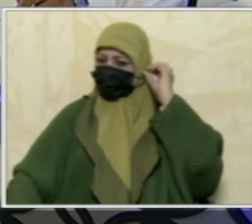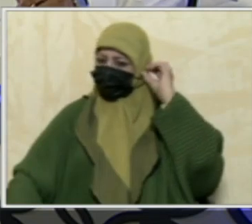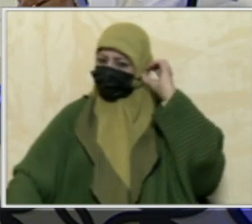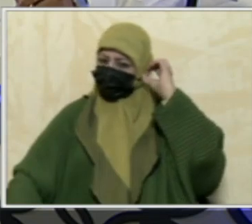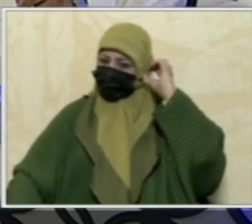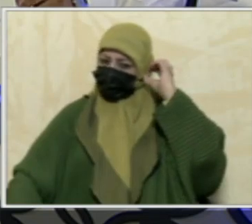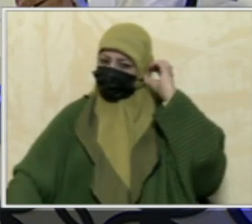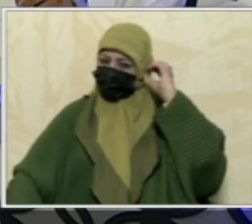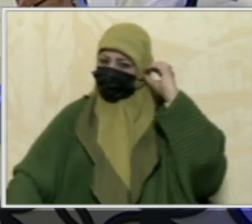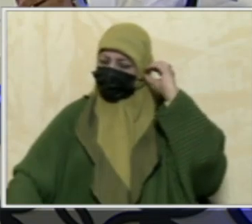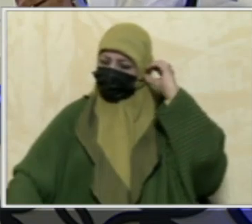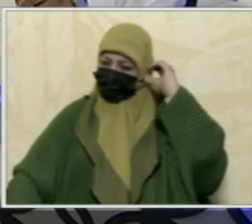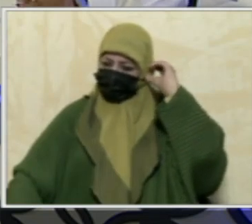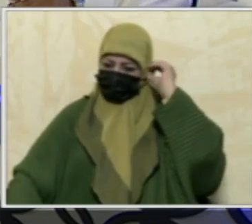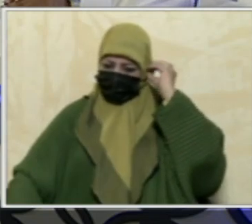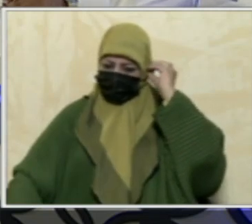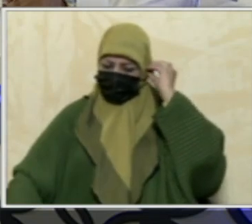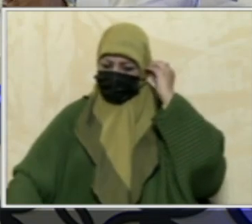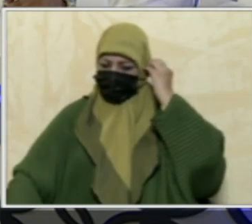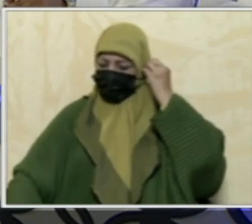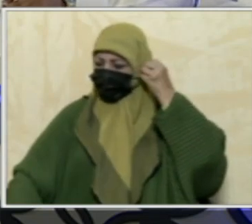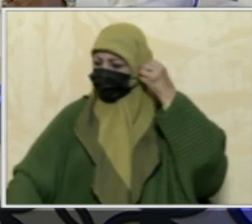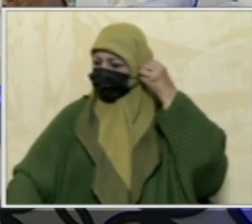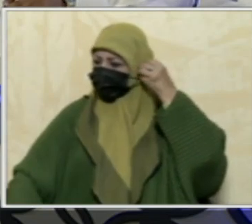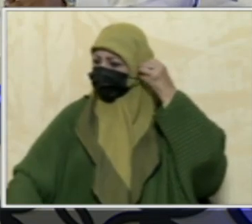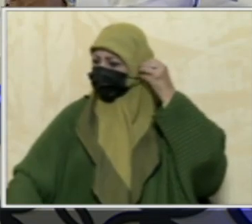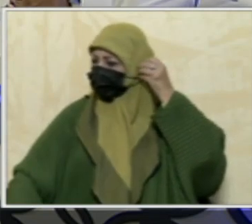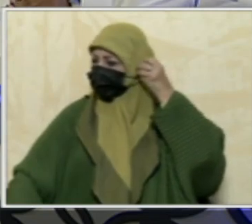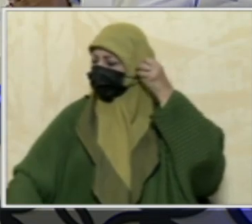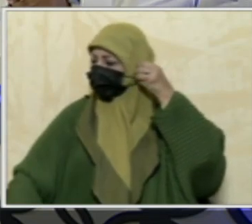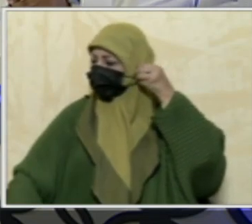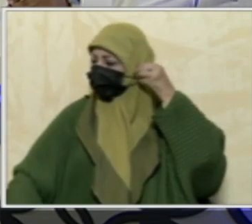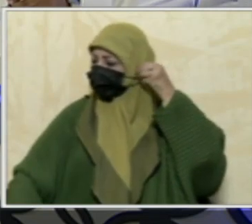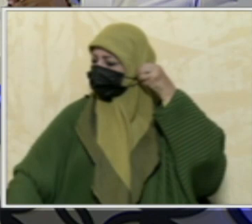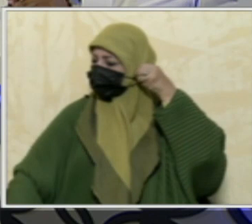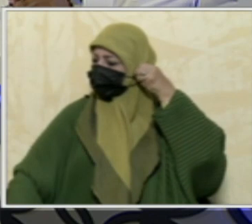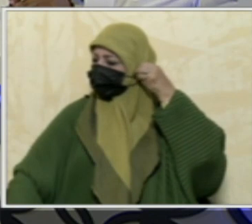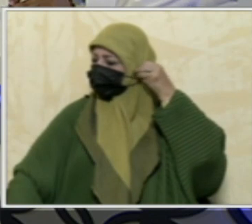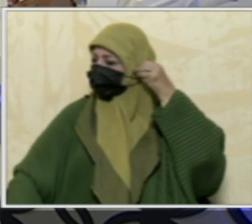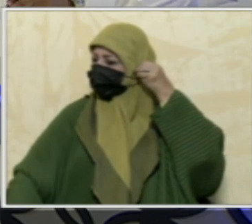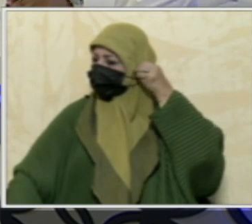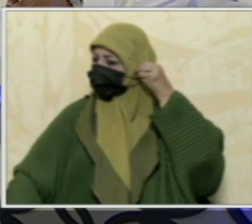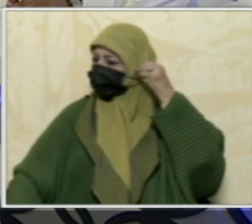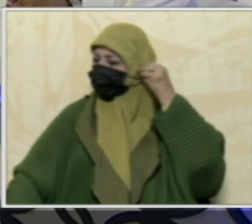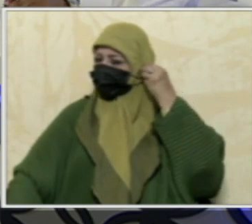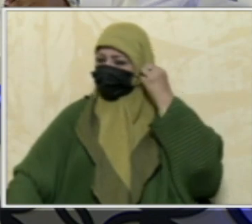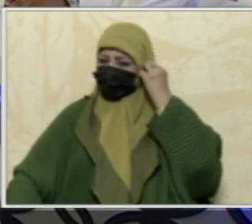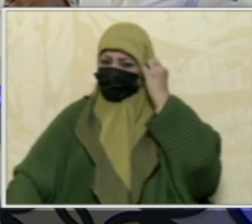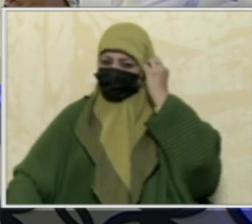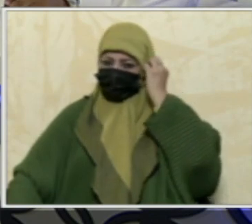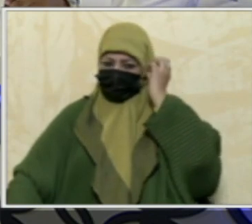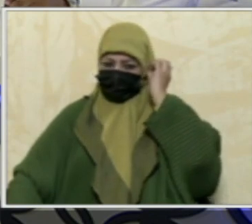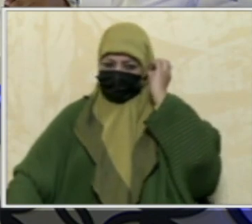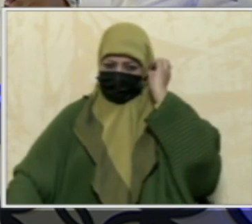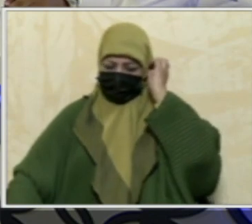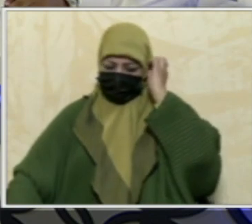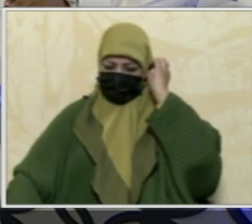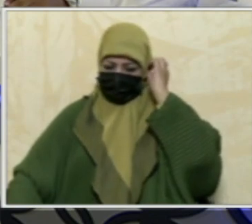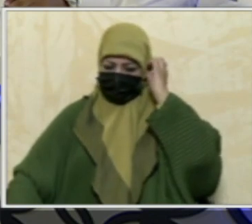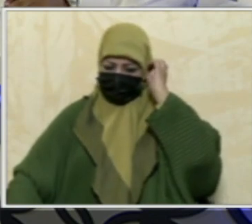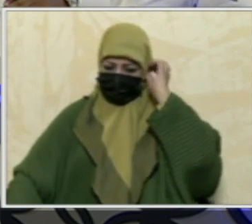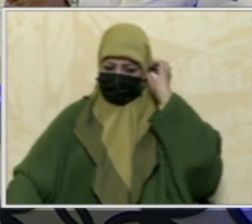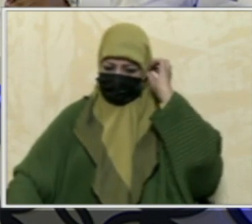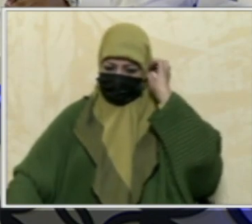ماشي تسمع نعم ما هي المرتبه اضحيه عند المالكيه